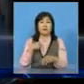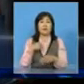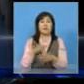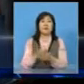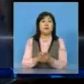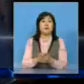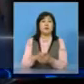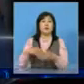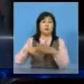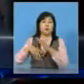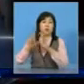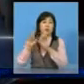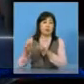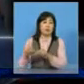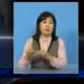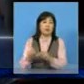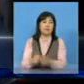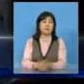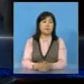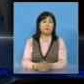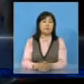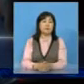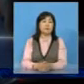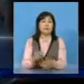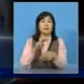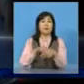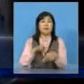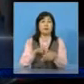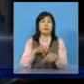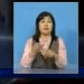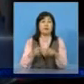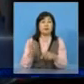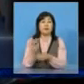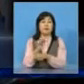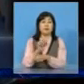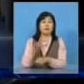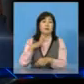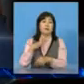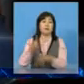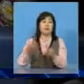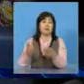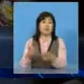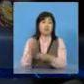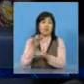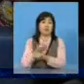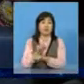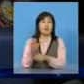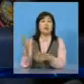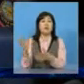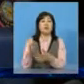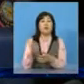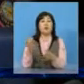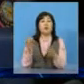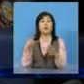естественно, уехали. Вот. Сотрудниками полиции данная автомашина была задержана. Уголовное дело по